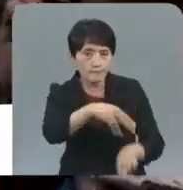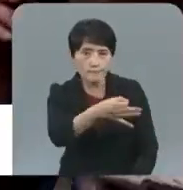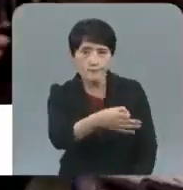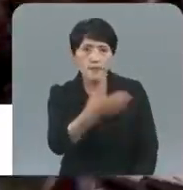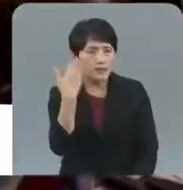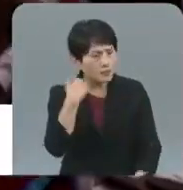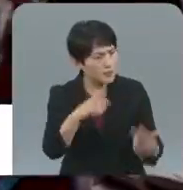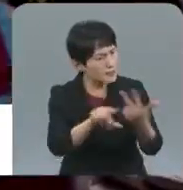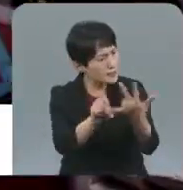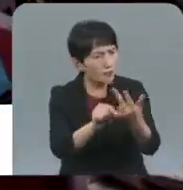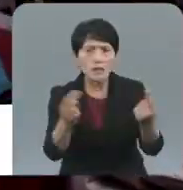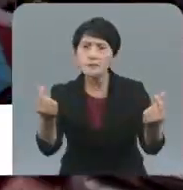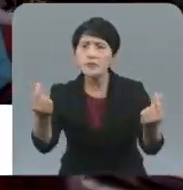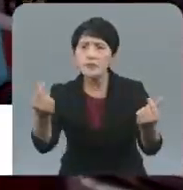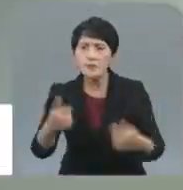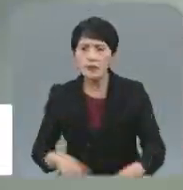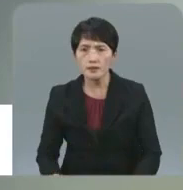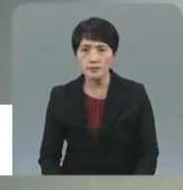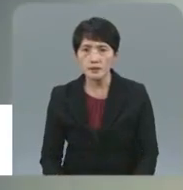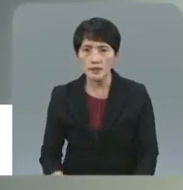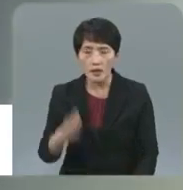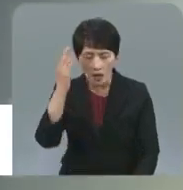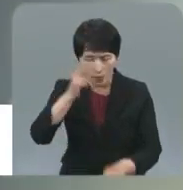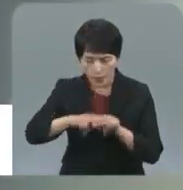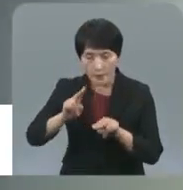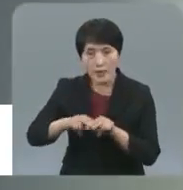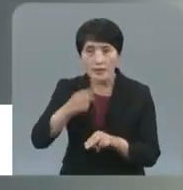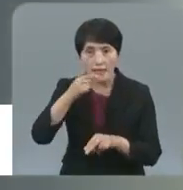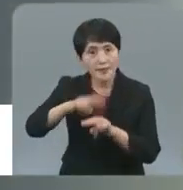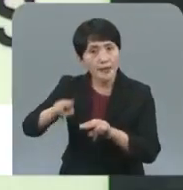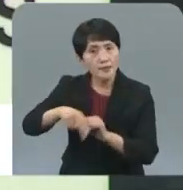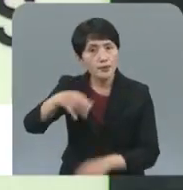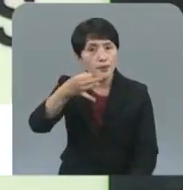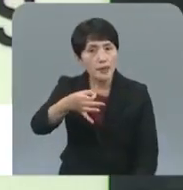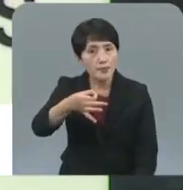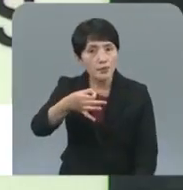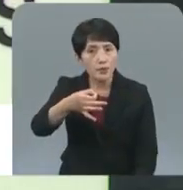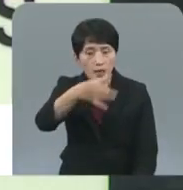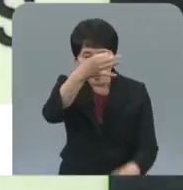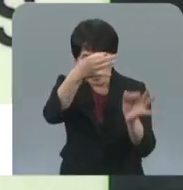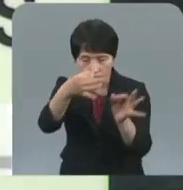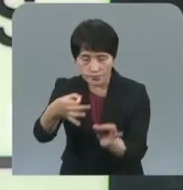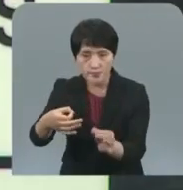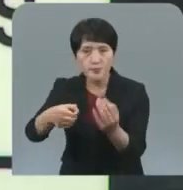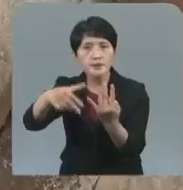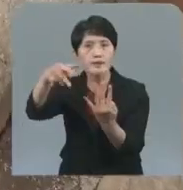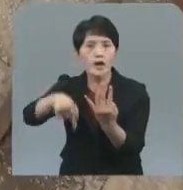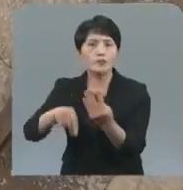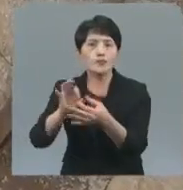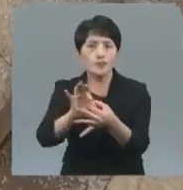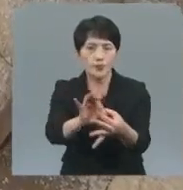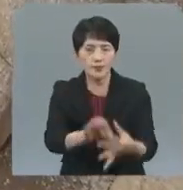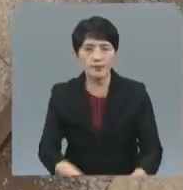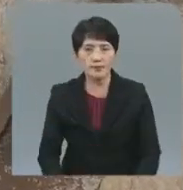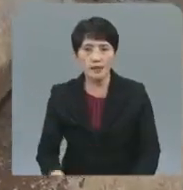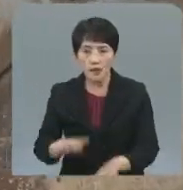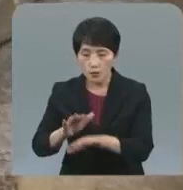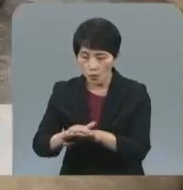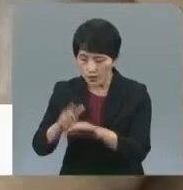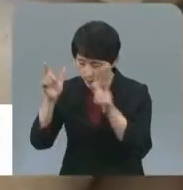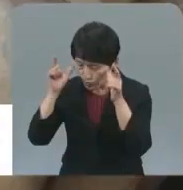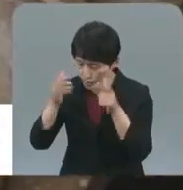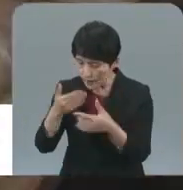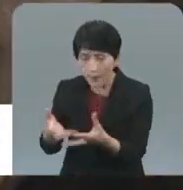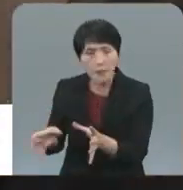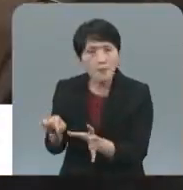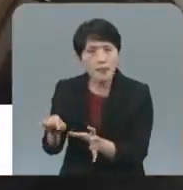元。政府表示，这一数据较去年11月下滑了 2.3%。若将对比时间范围缩